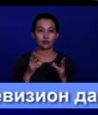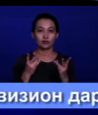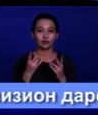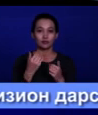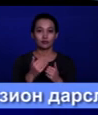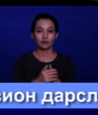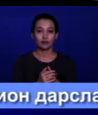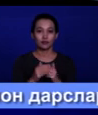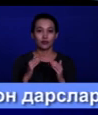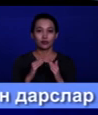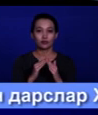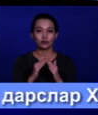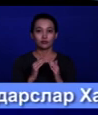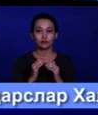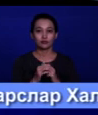Uyga